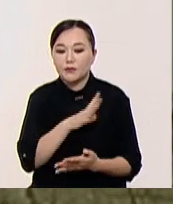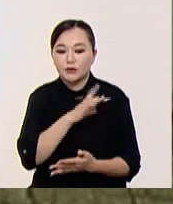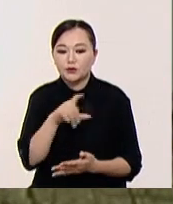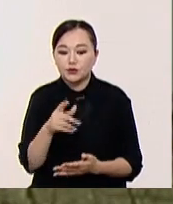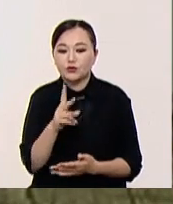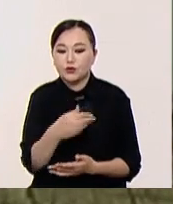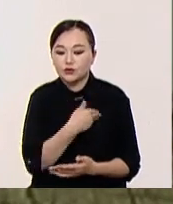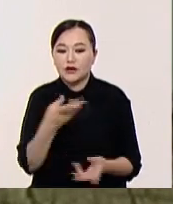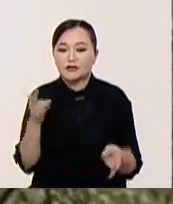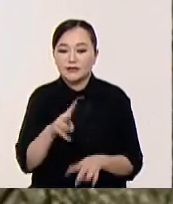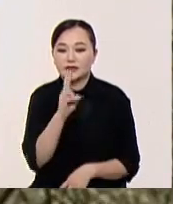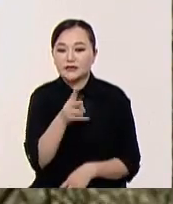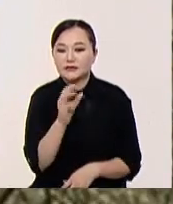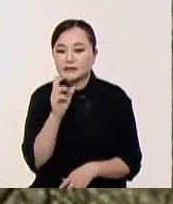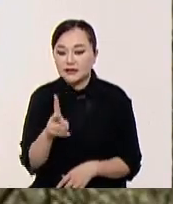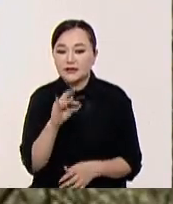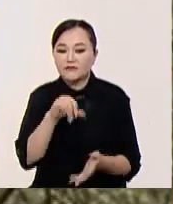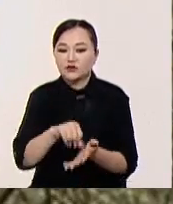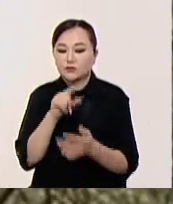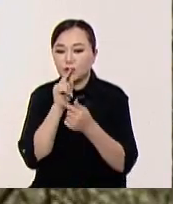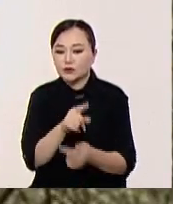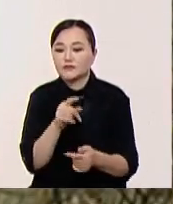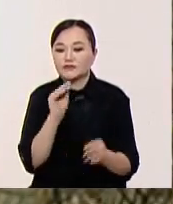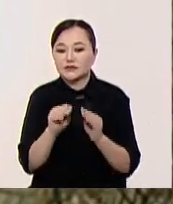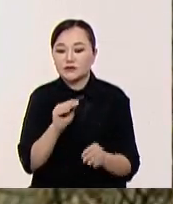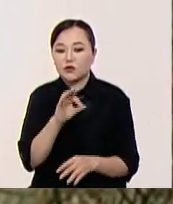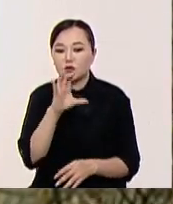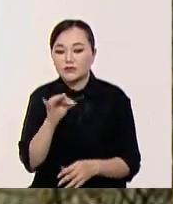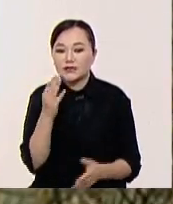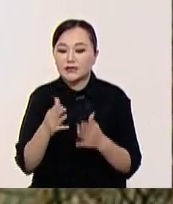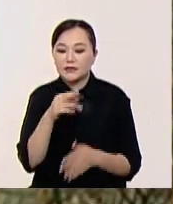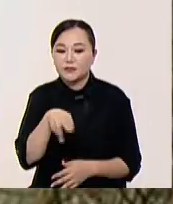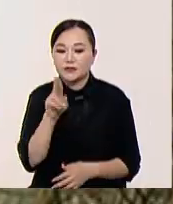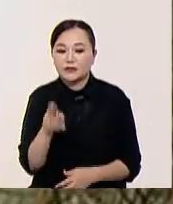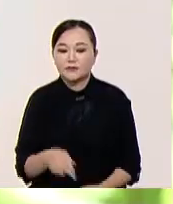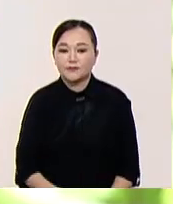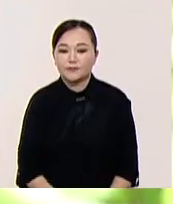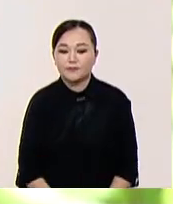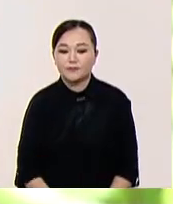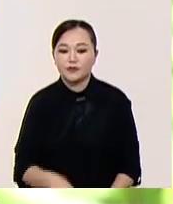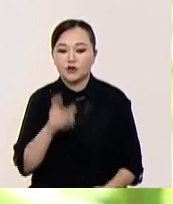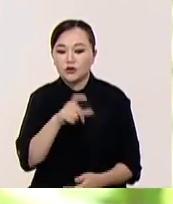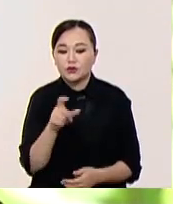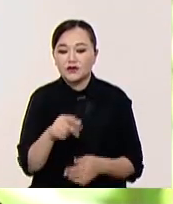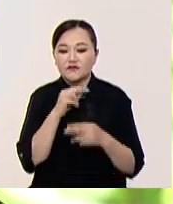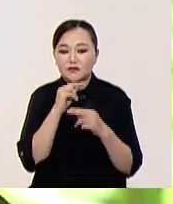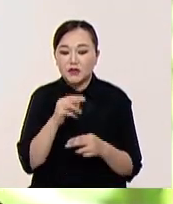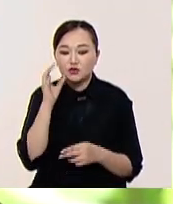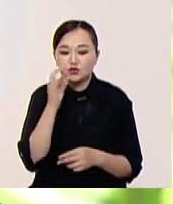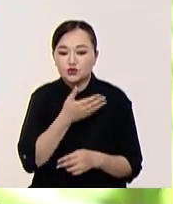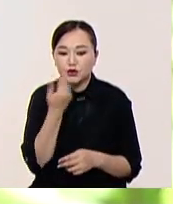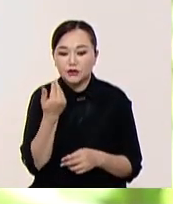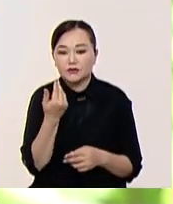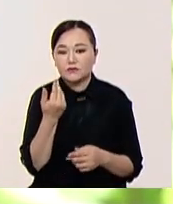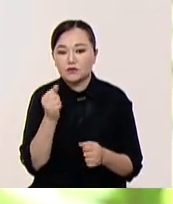кто хотел остаться в КСК и выступал против создания ОСИ или ПТ. Люди, видимо, невнимательно слушали,